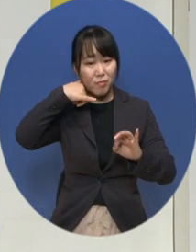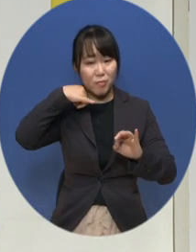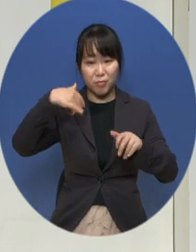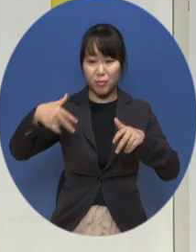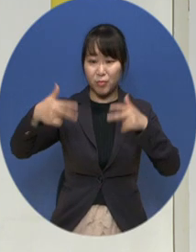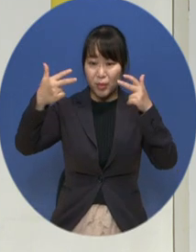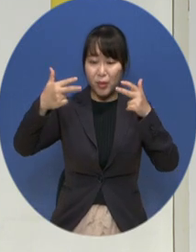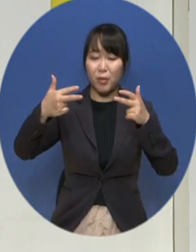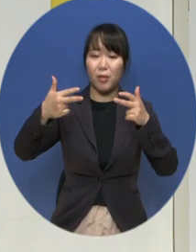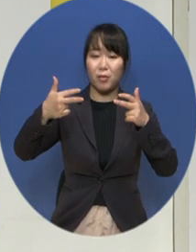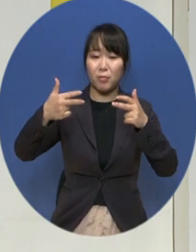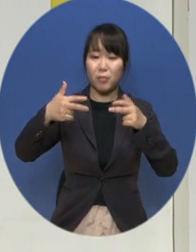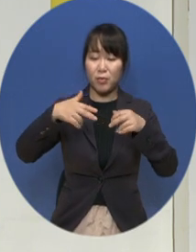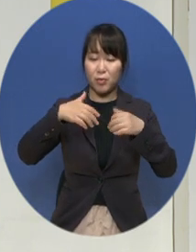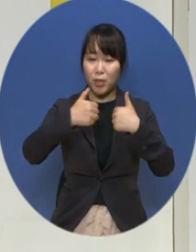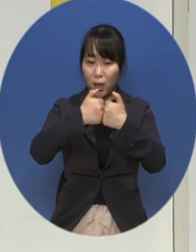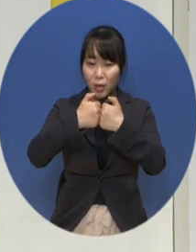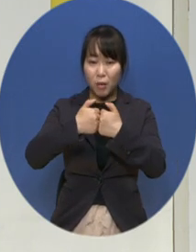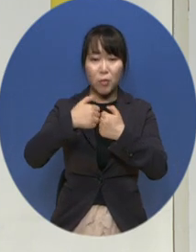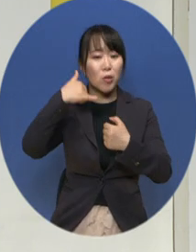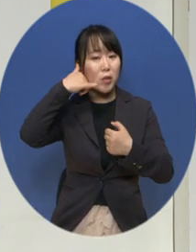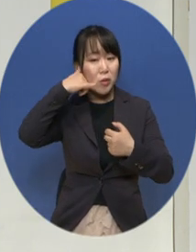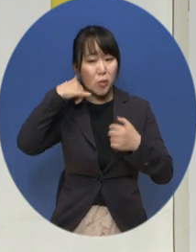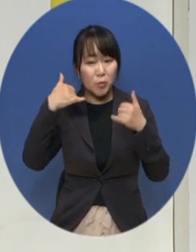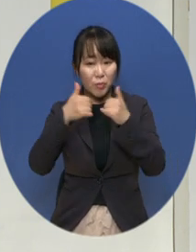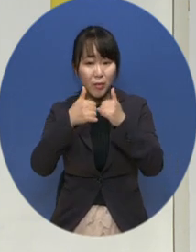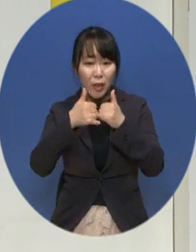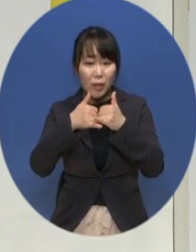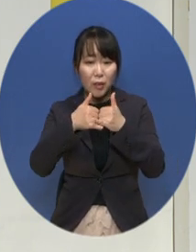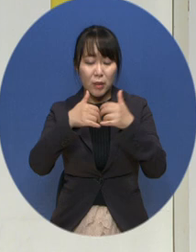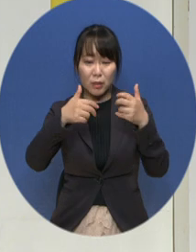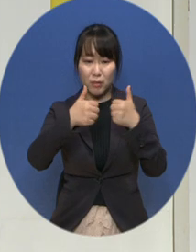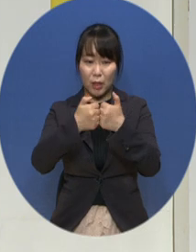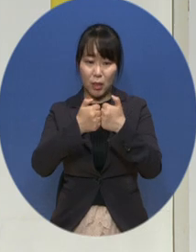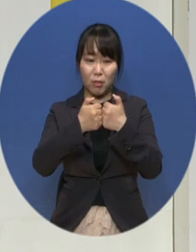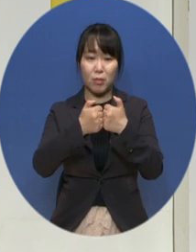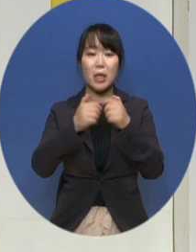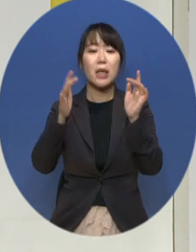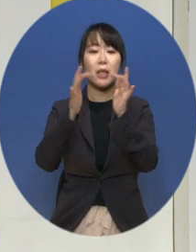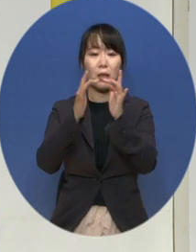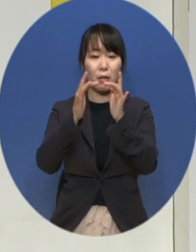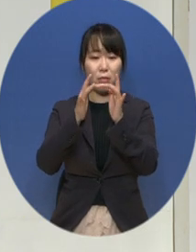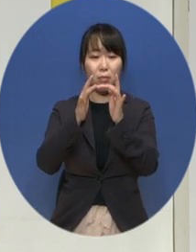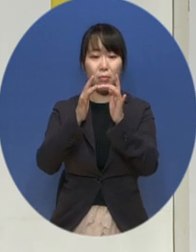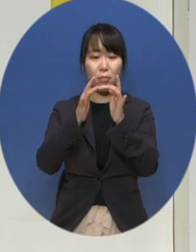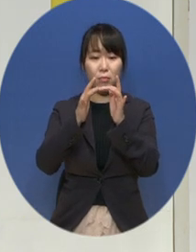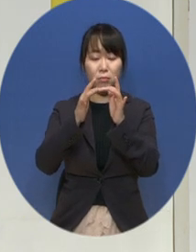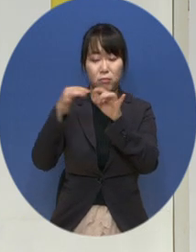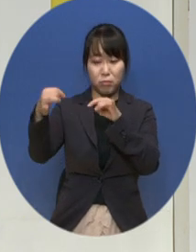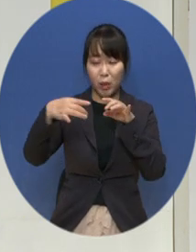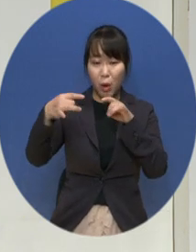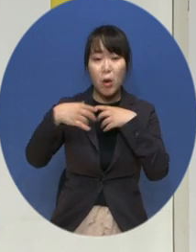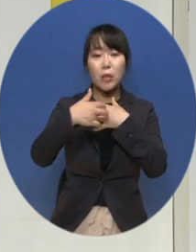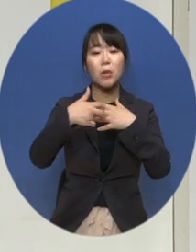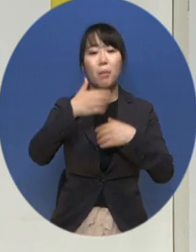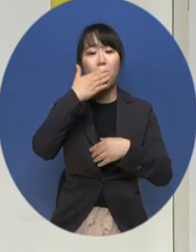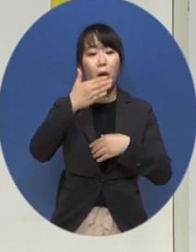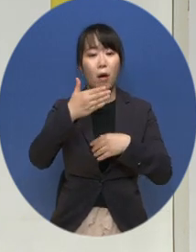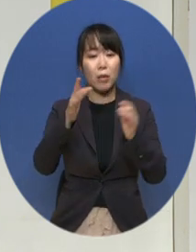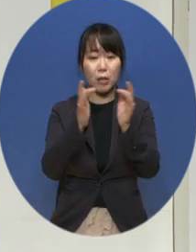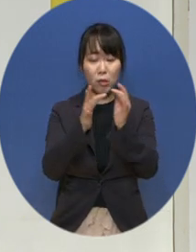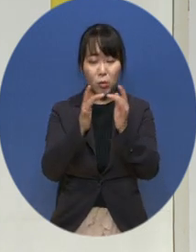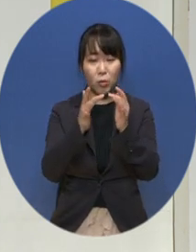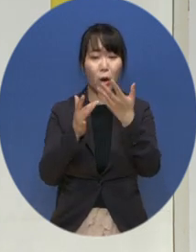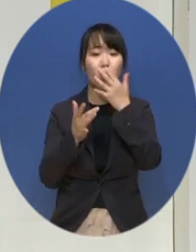무료 상담을 하는데 전화기 상담을 있지 않습니다 예 그리고 원격의료 가 가능할 수 있는 부분이거든요 온라인으로